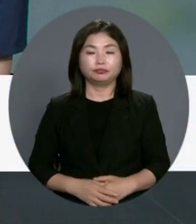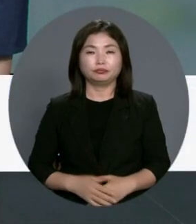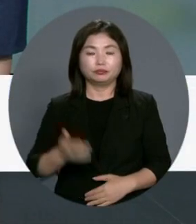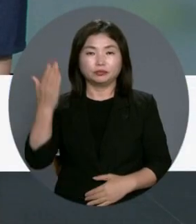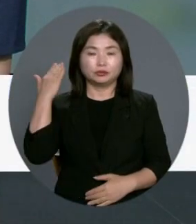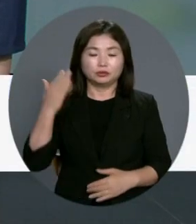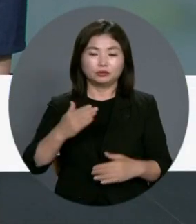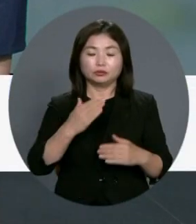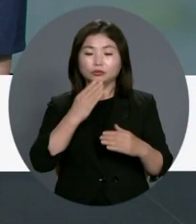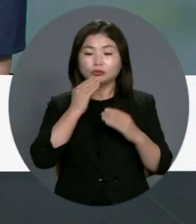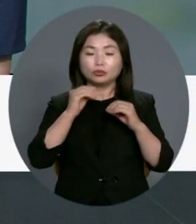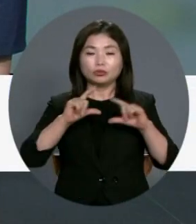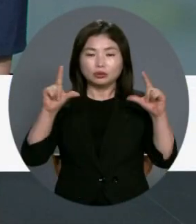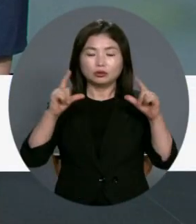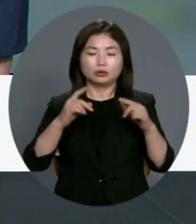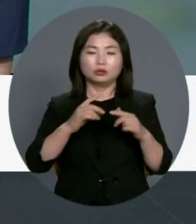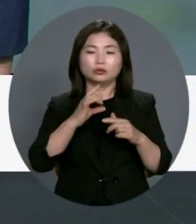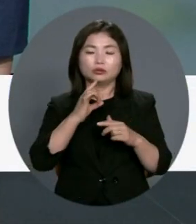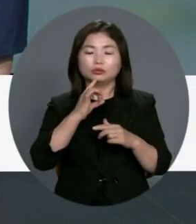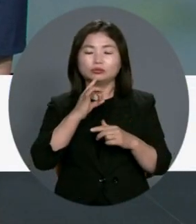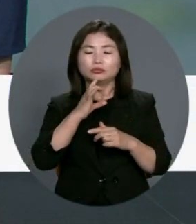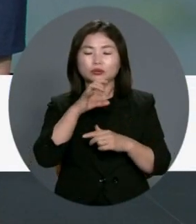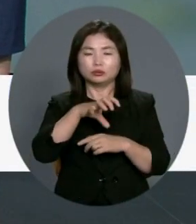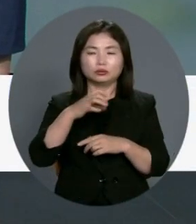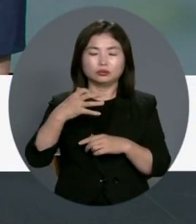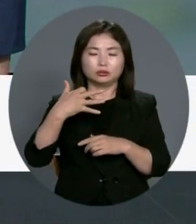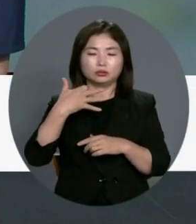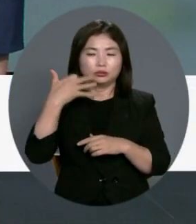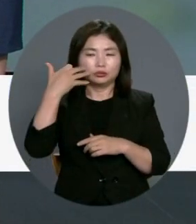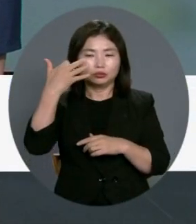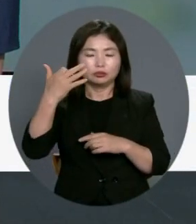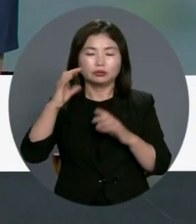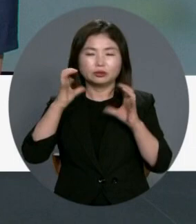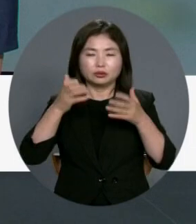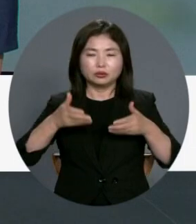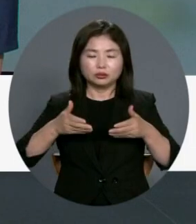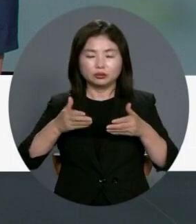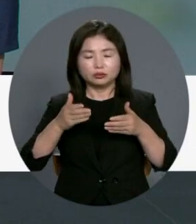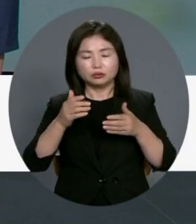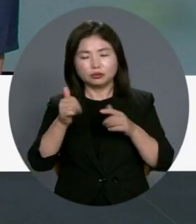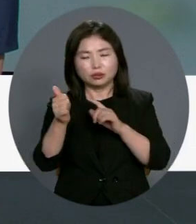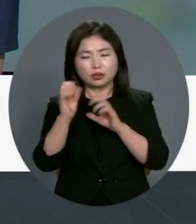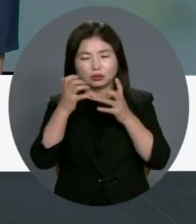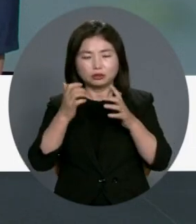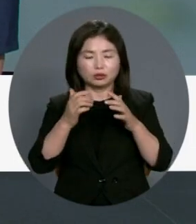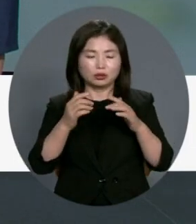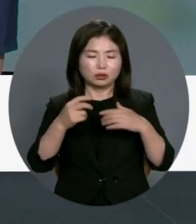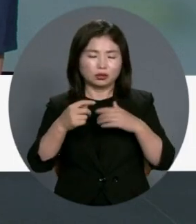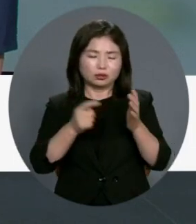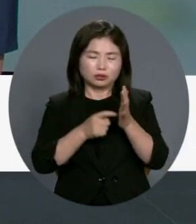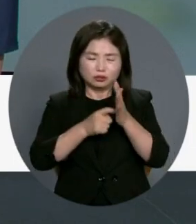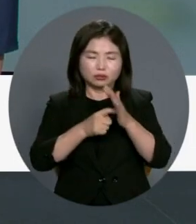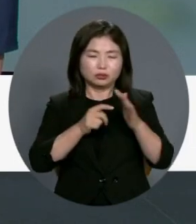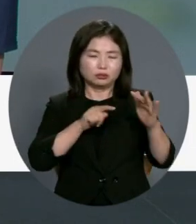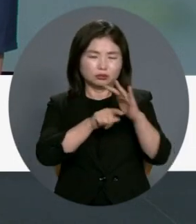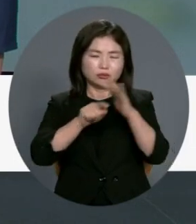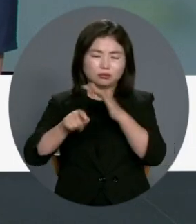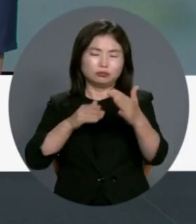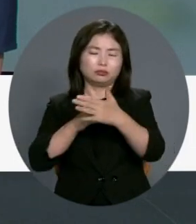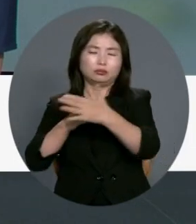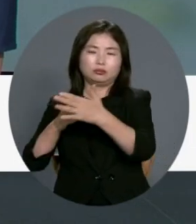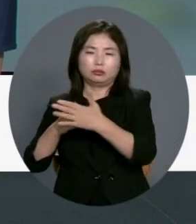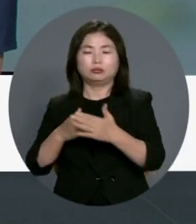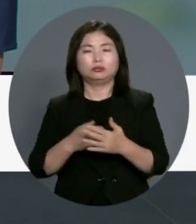지난 주말 구미에 19개월 된 아기가 병원 응급실을 전전하다 겨우 치료를 받는 어처구니 없는 일이 있었습니다.